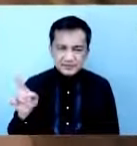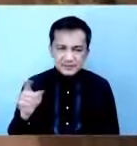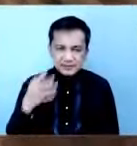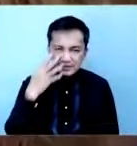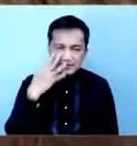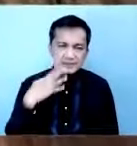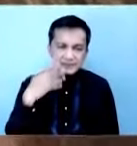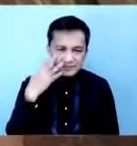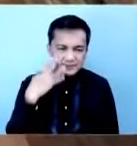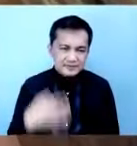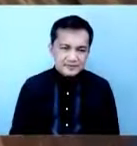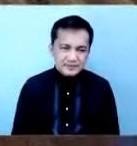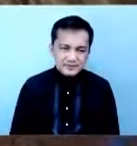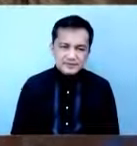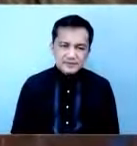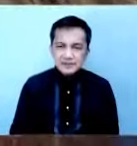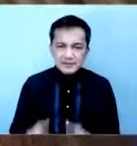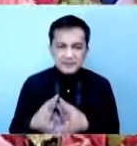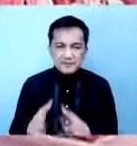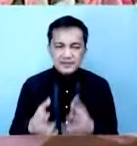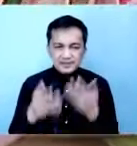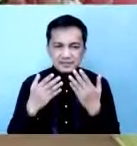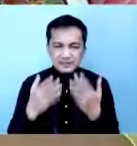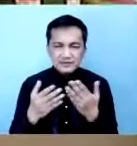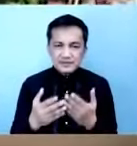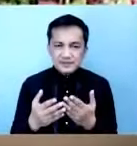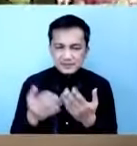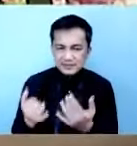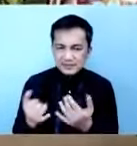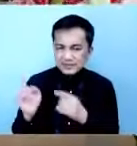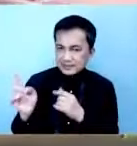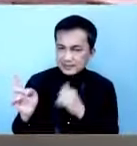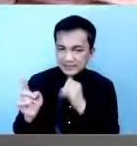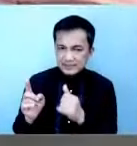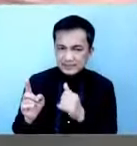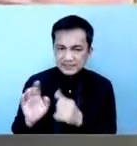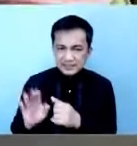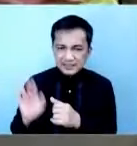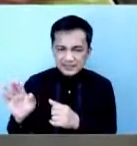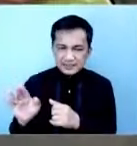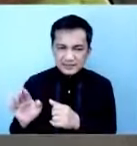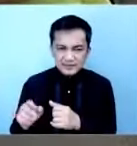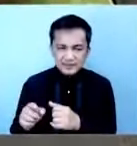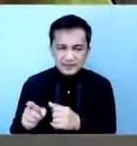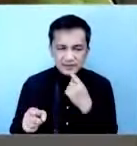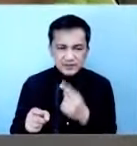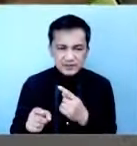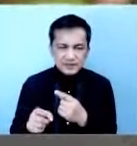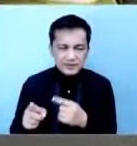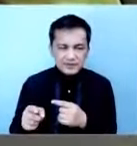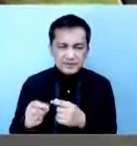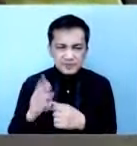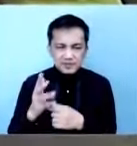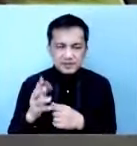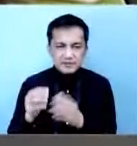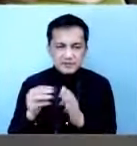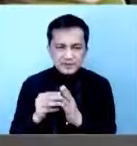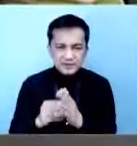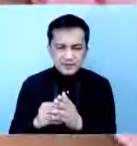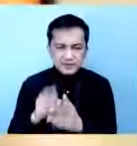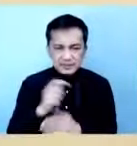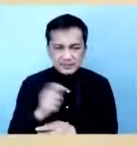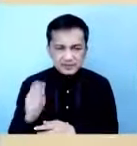maiyak. Sobrang thankful daw siya dahil ngayon hindi na lang daw ang kanyang halos 15 million followers sa TikTok ang